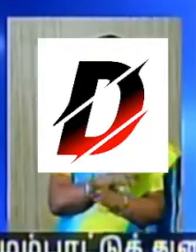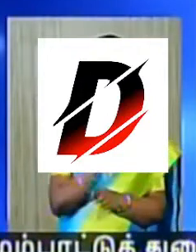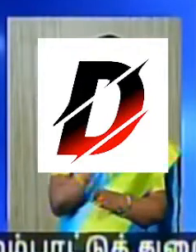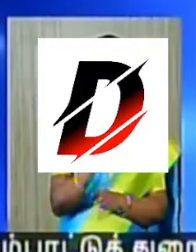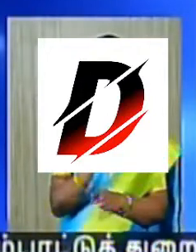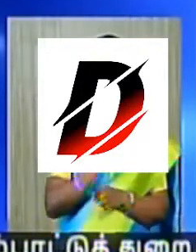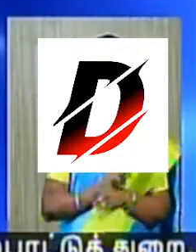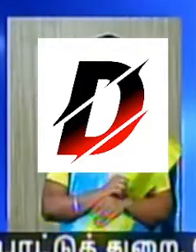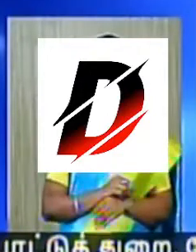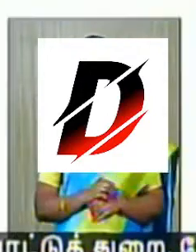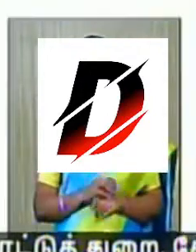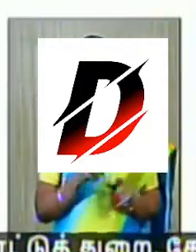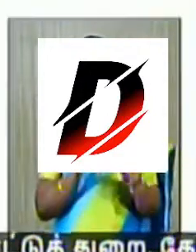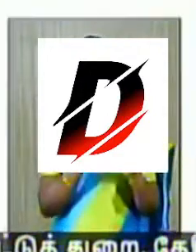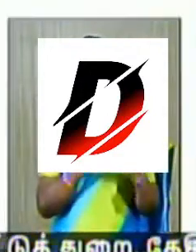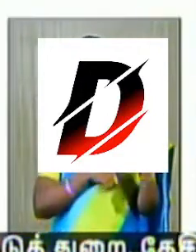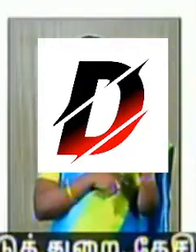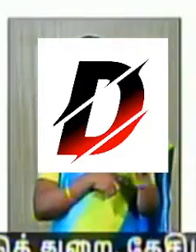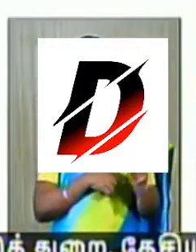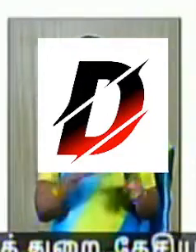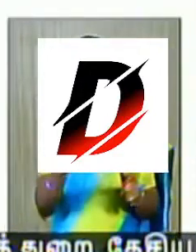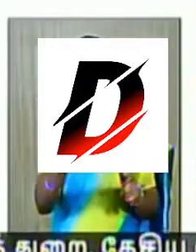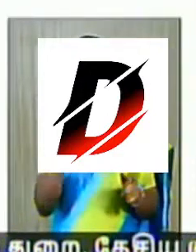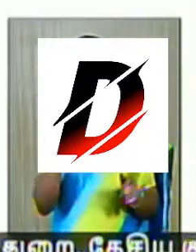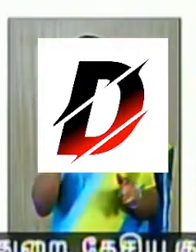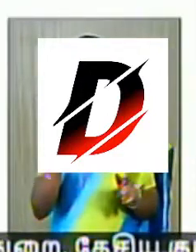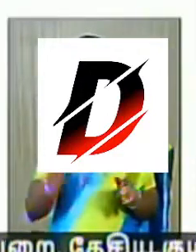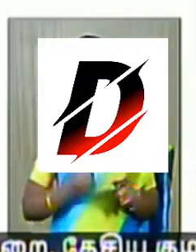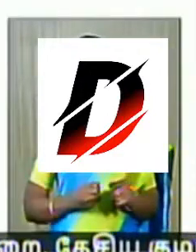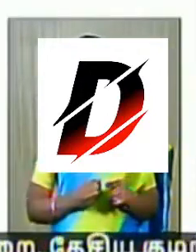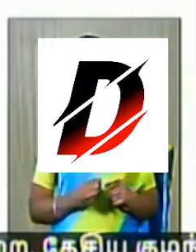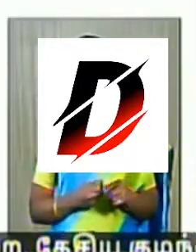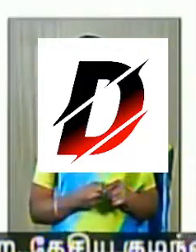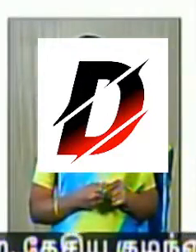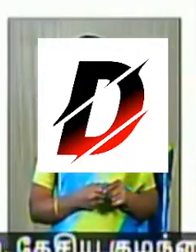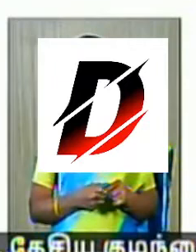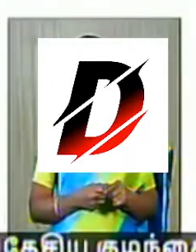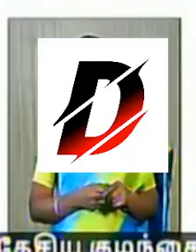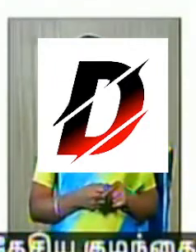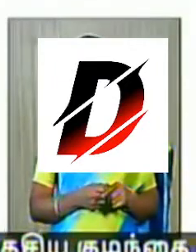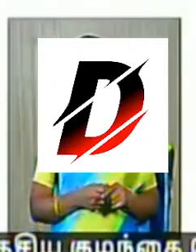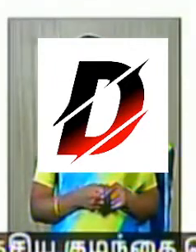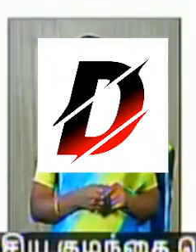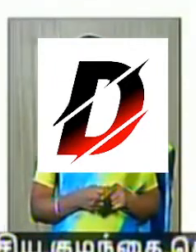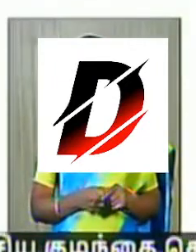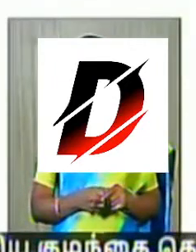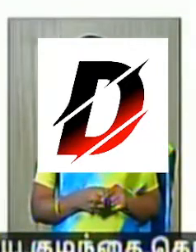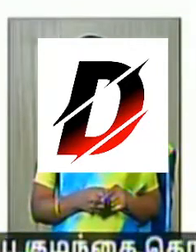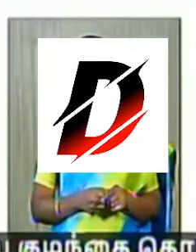பண்ணணும், ஒய்என் மதிப்புகள் காண்பதற்காக நாம் செய்ய எடுக்கக்கூடிய பேட்டர்ன்